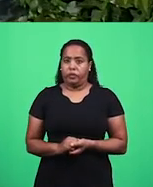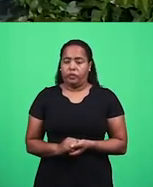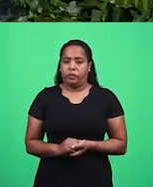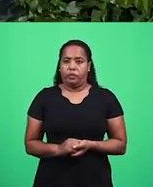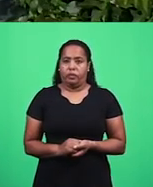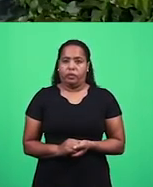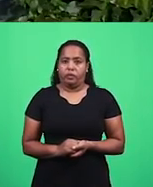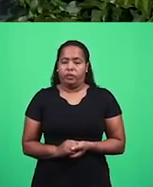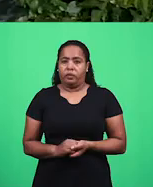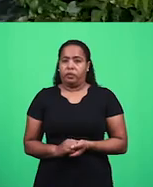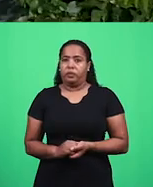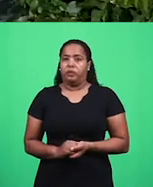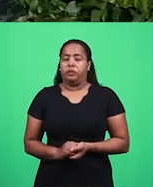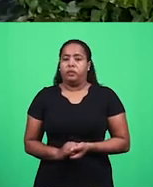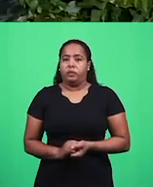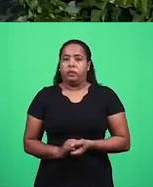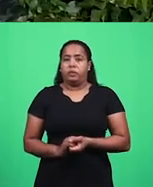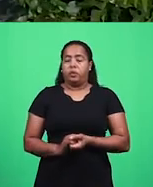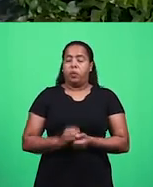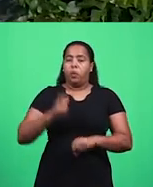когда Мария